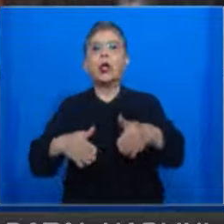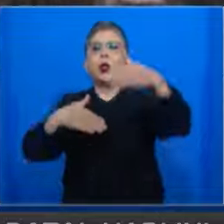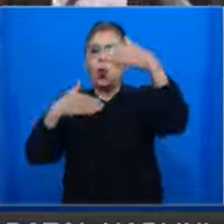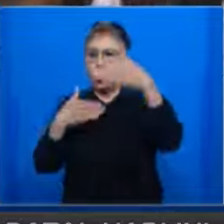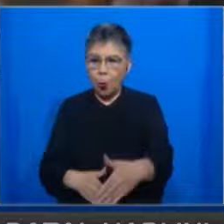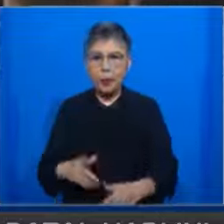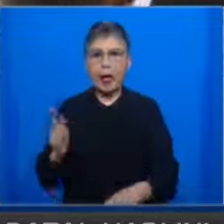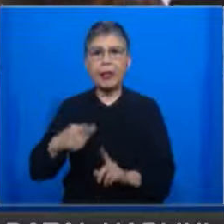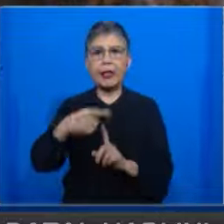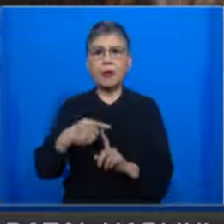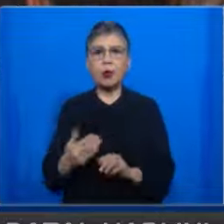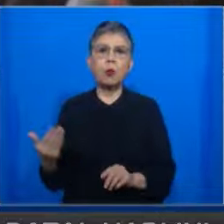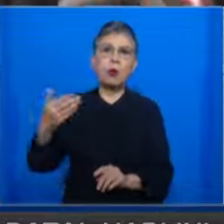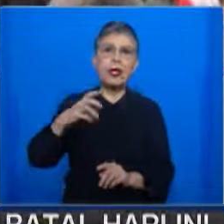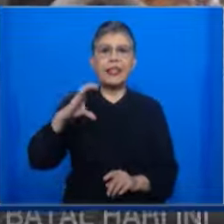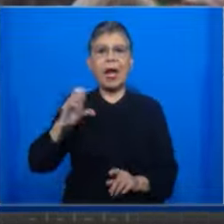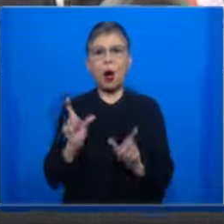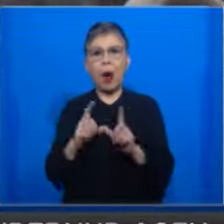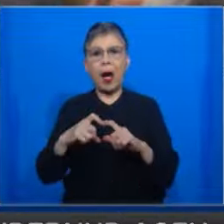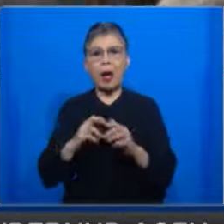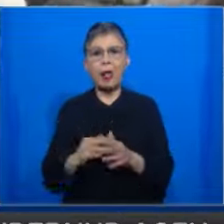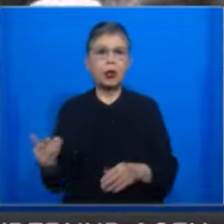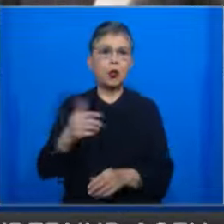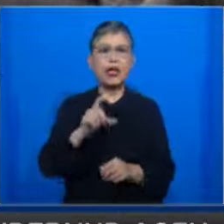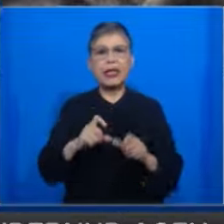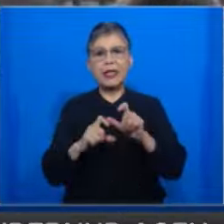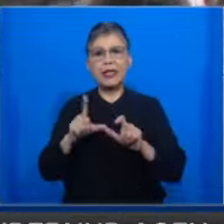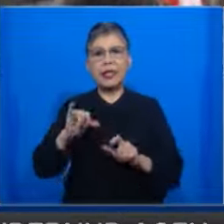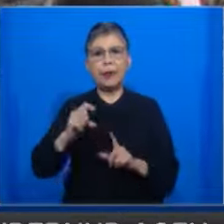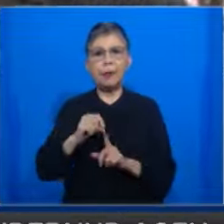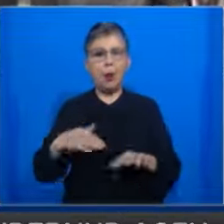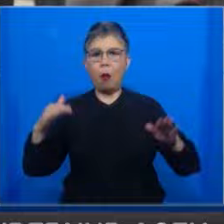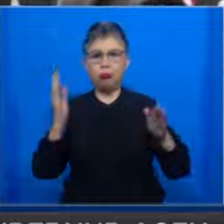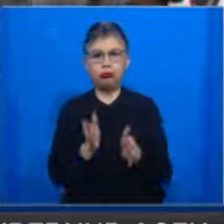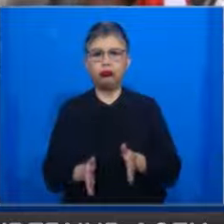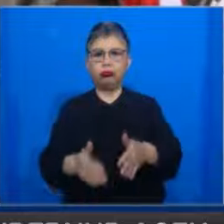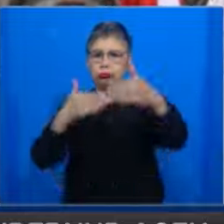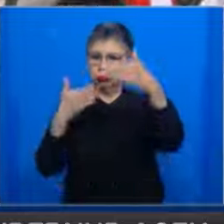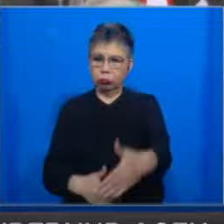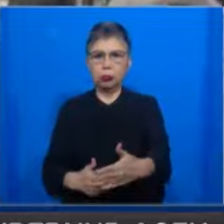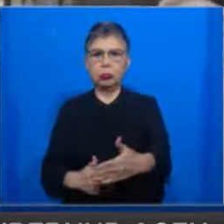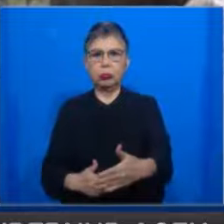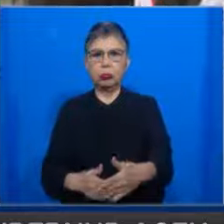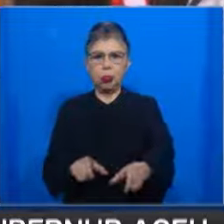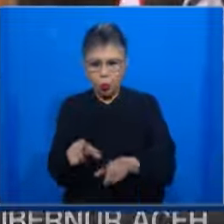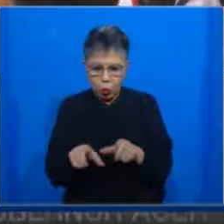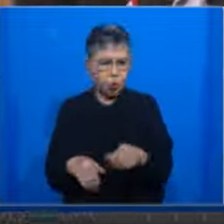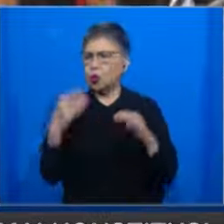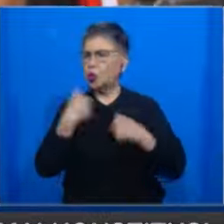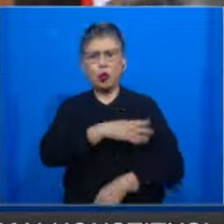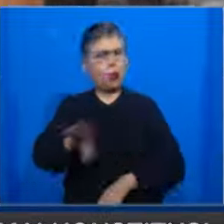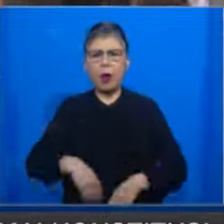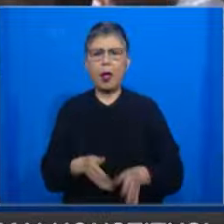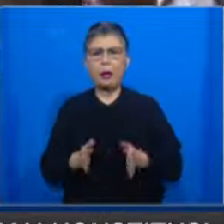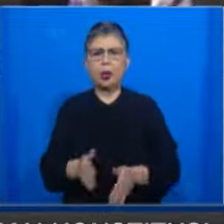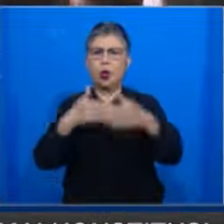dari arah timur, khususnya dari arah Cawang untuk menuju ke arah Slipi, ini tidak bisa dilintasi baik di jalur